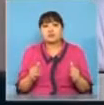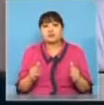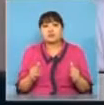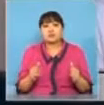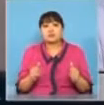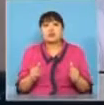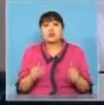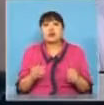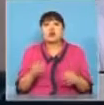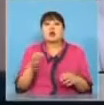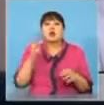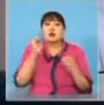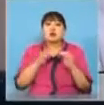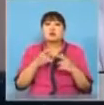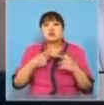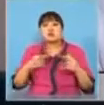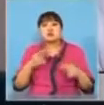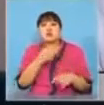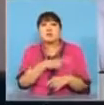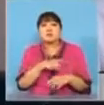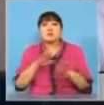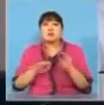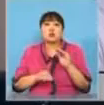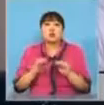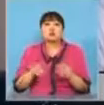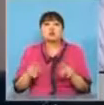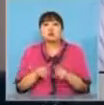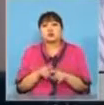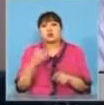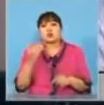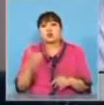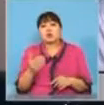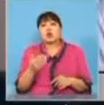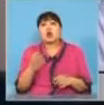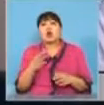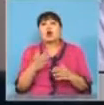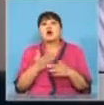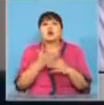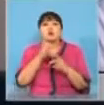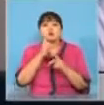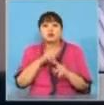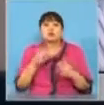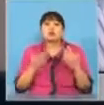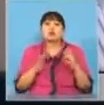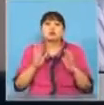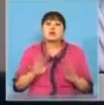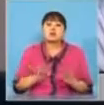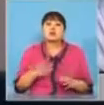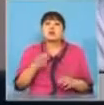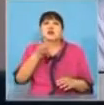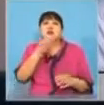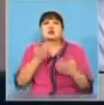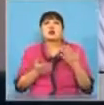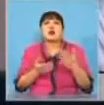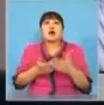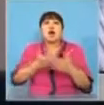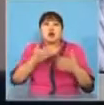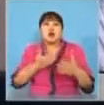дамыған аспаптарды әрбір поликлиникаға қойсақ та, ол аса көмектеспейді. Тек қана ерте